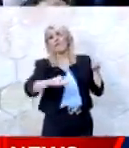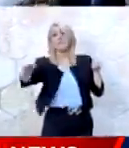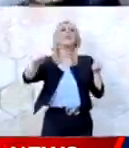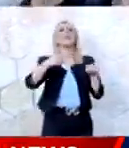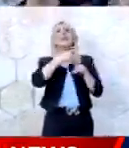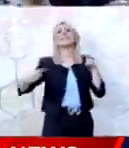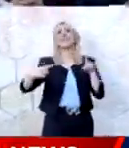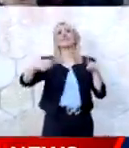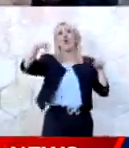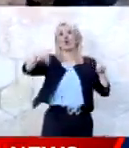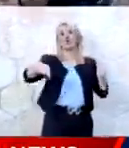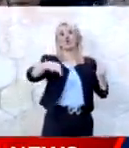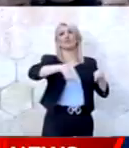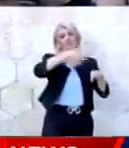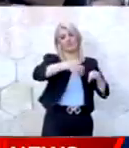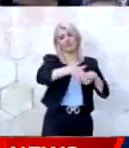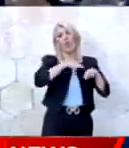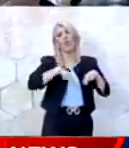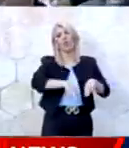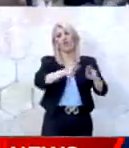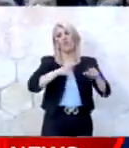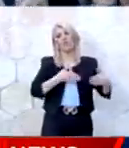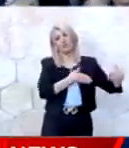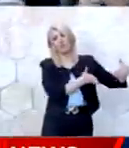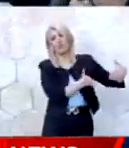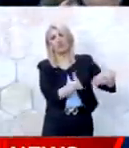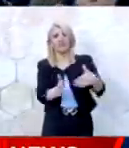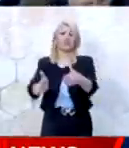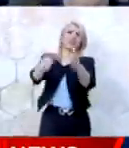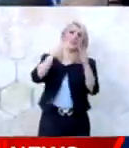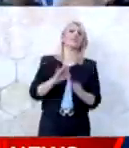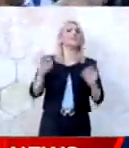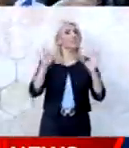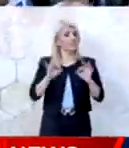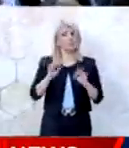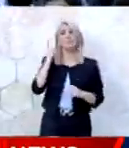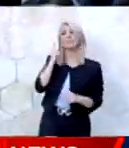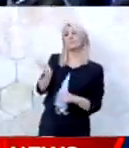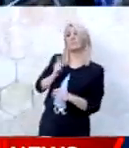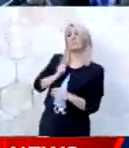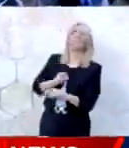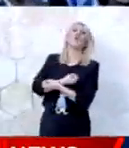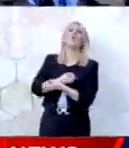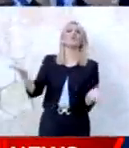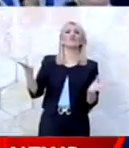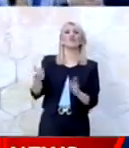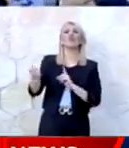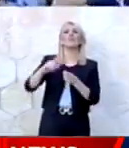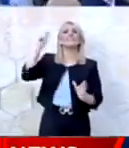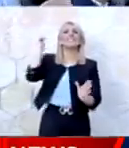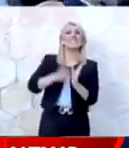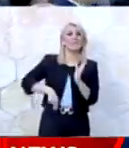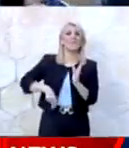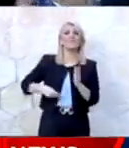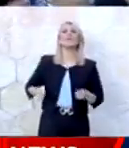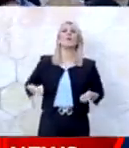Και αμέσως μετά θα έχουμε και τις οριστικές προσφορές για το μεγάλο κομμάτι της σύμβαση παραχώρησης από